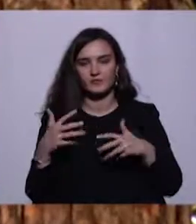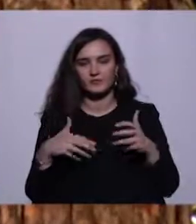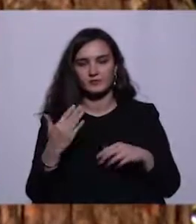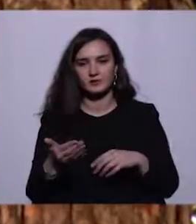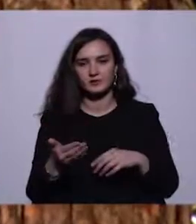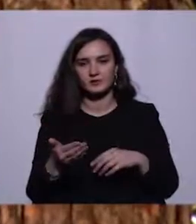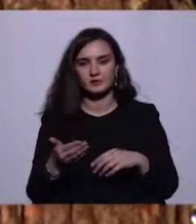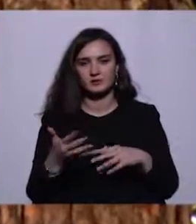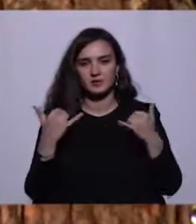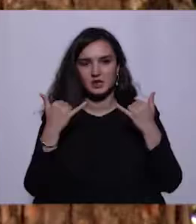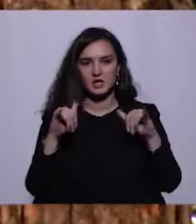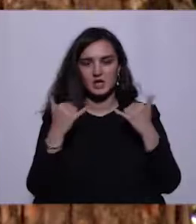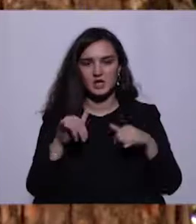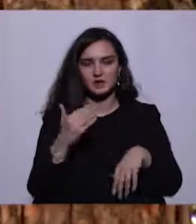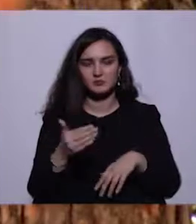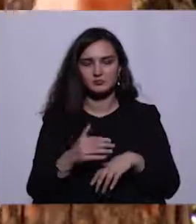ვეფხვსაც, ხარსაც,